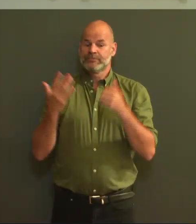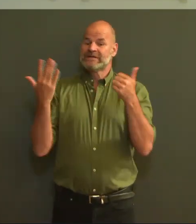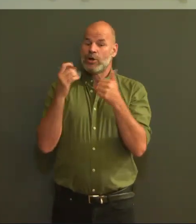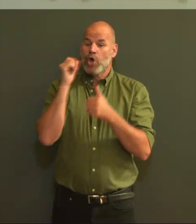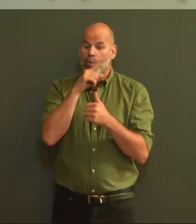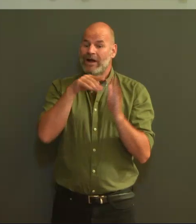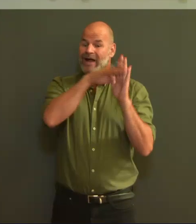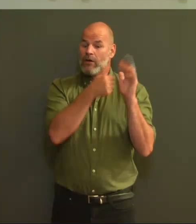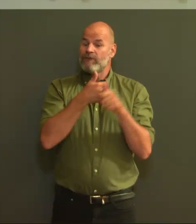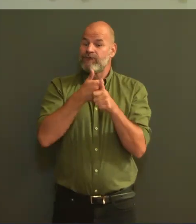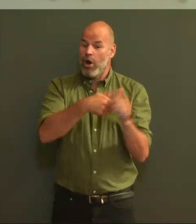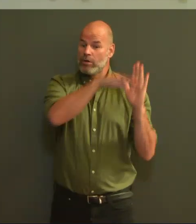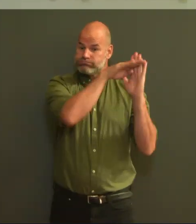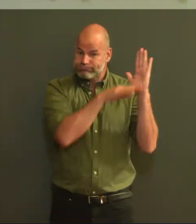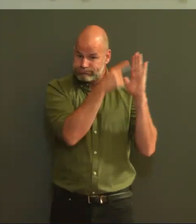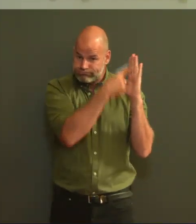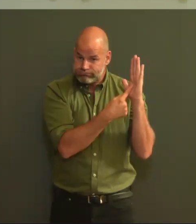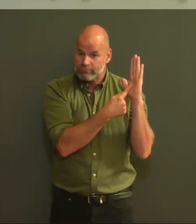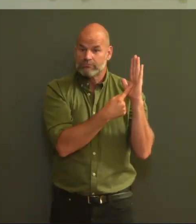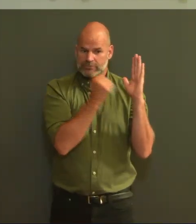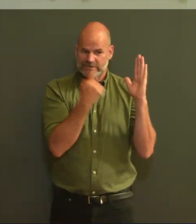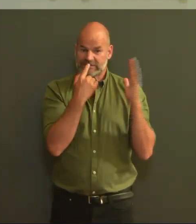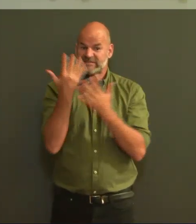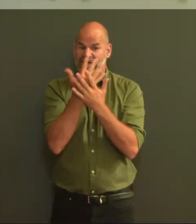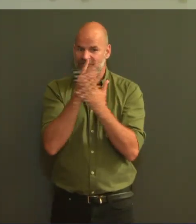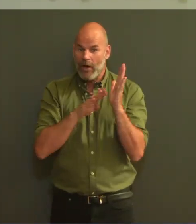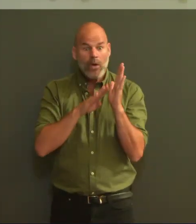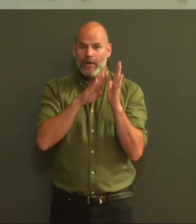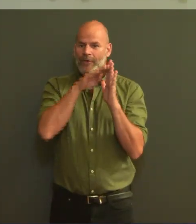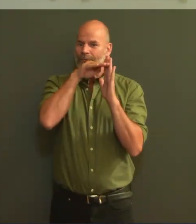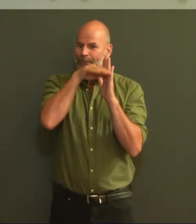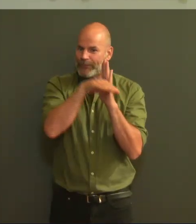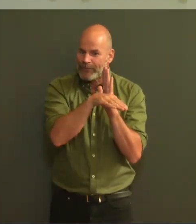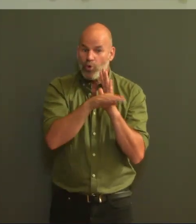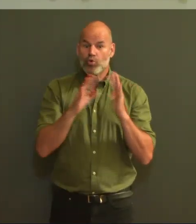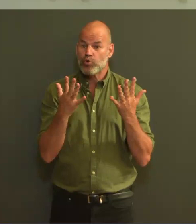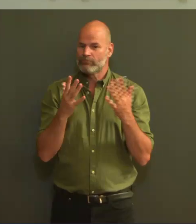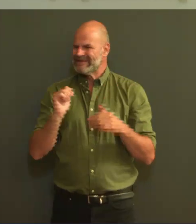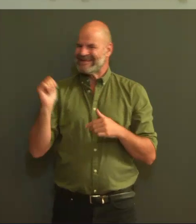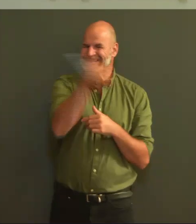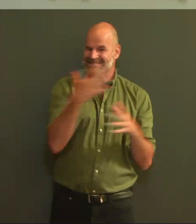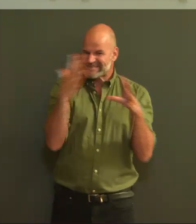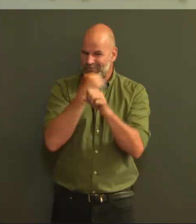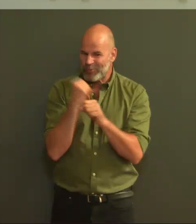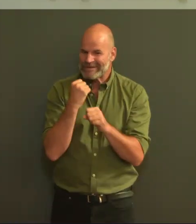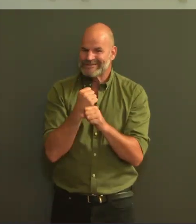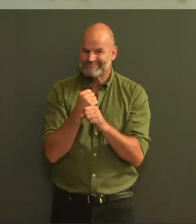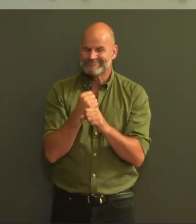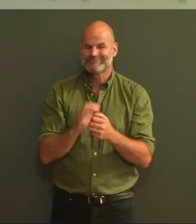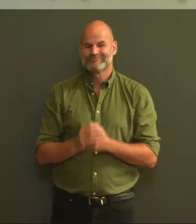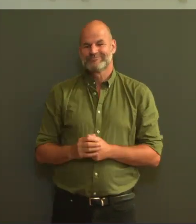het aantal besmettingen te doorbreken. Dit moeten we samen doen. Op deze manier zorgen we er samen voor dat er minder mensen in het ziekenhuis